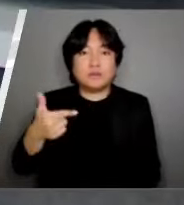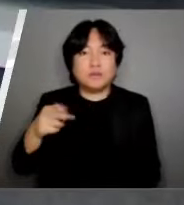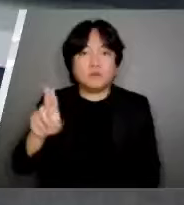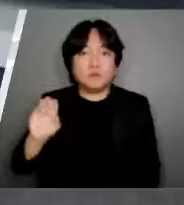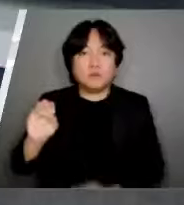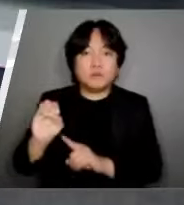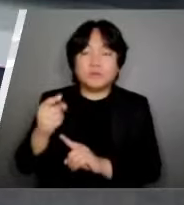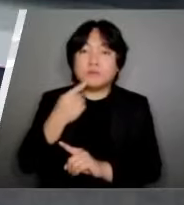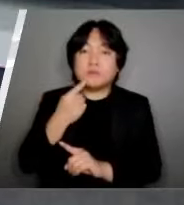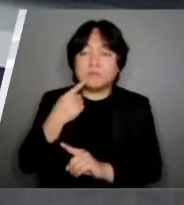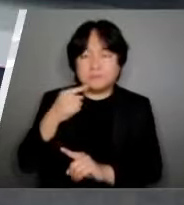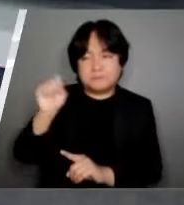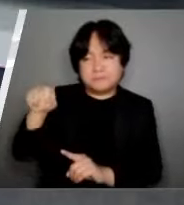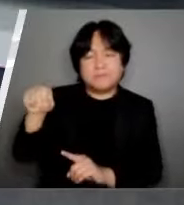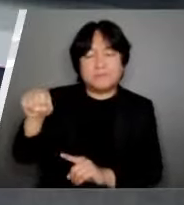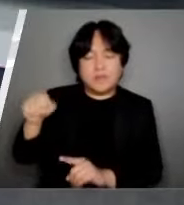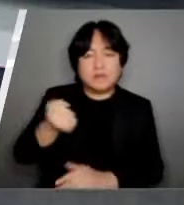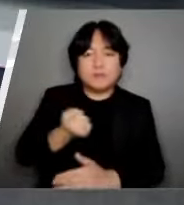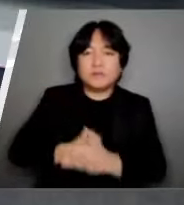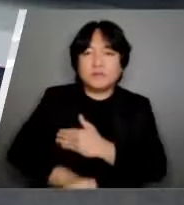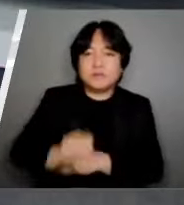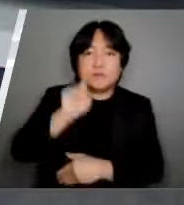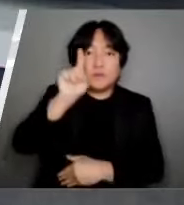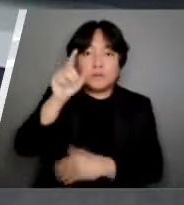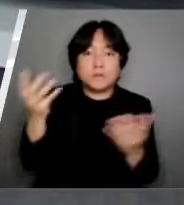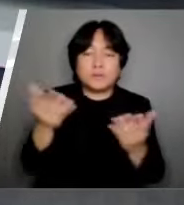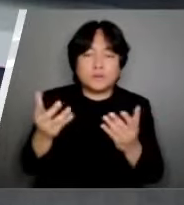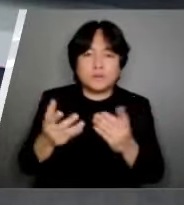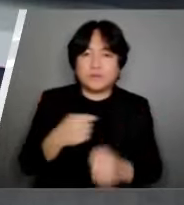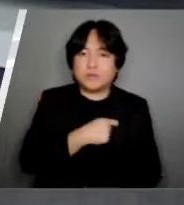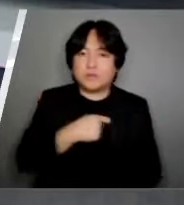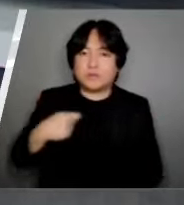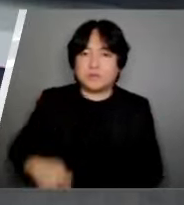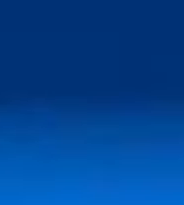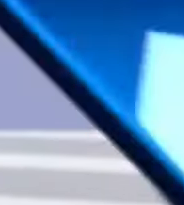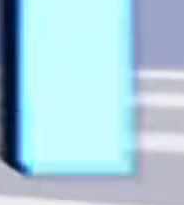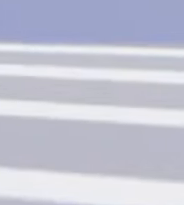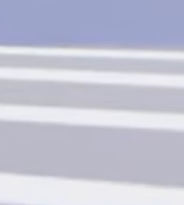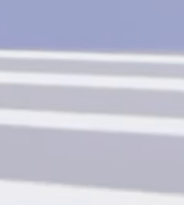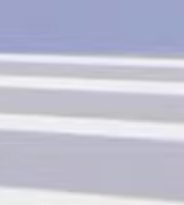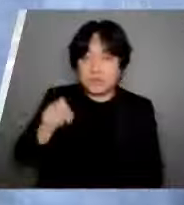magkapatid ni dismissed Bamban Mayor Alice Guo. Saksi, si Salima Refran.